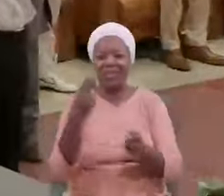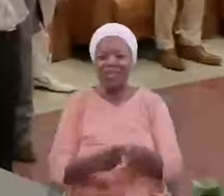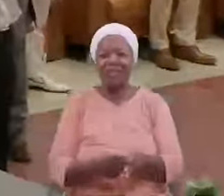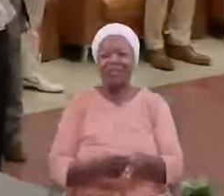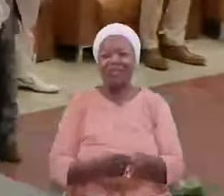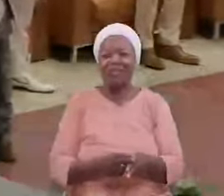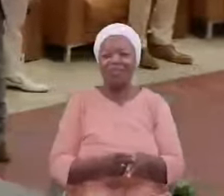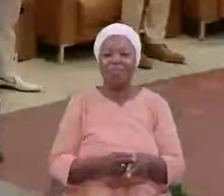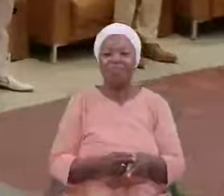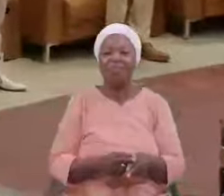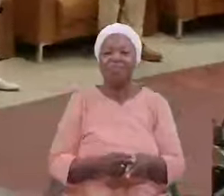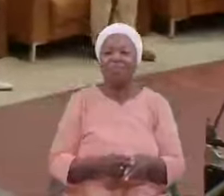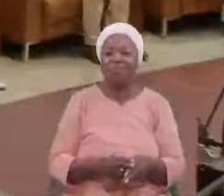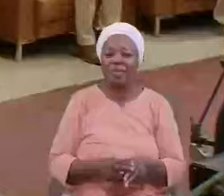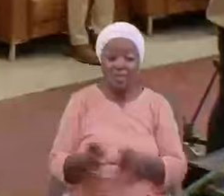Prêt?